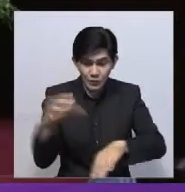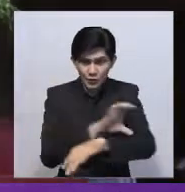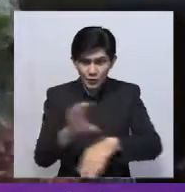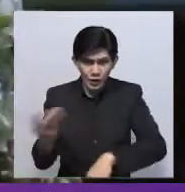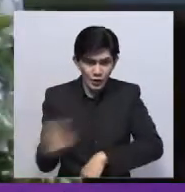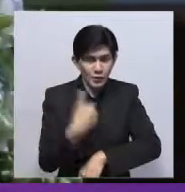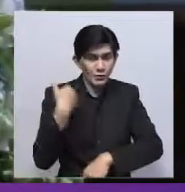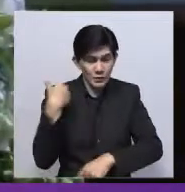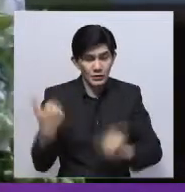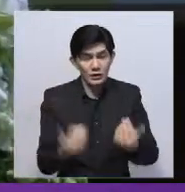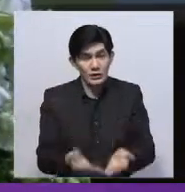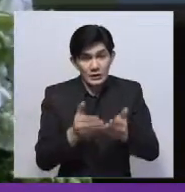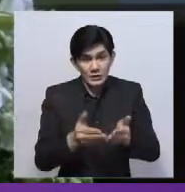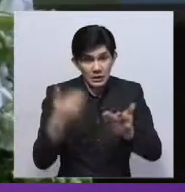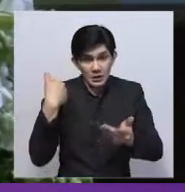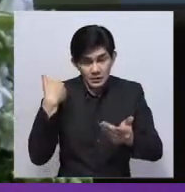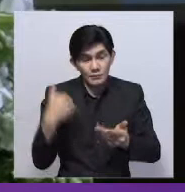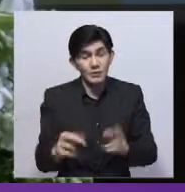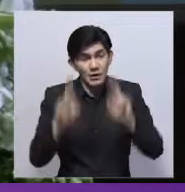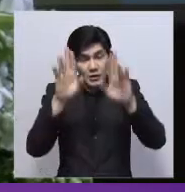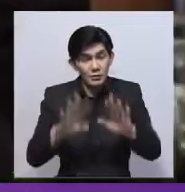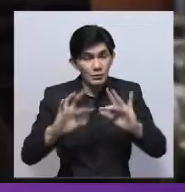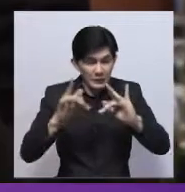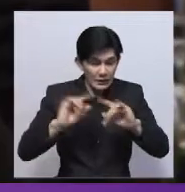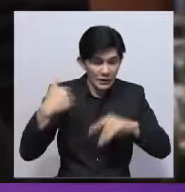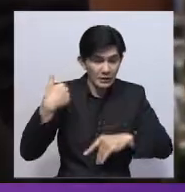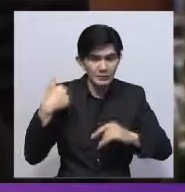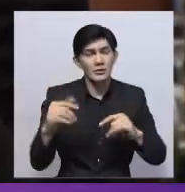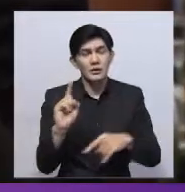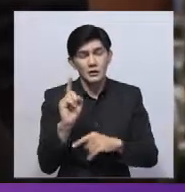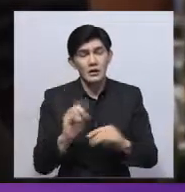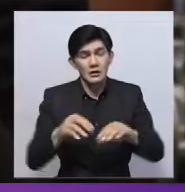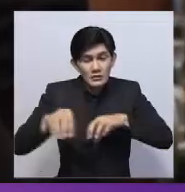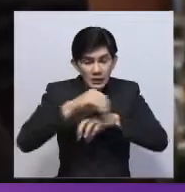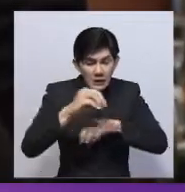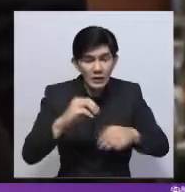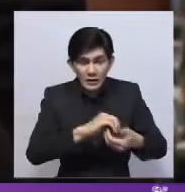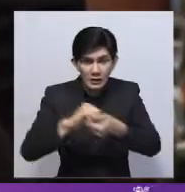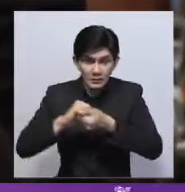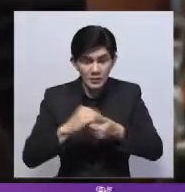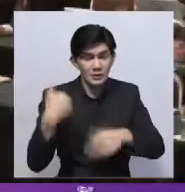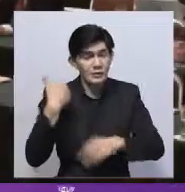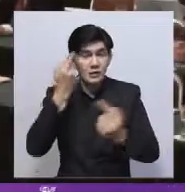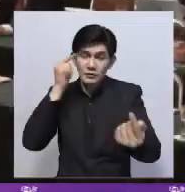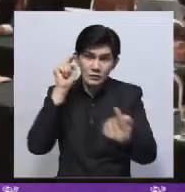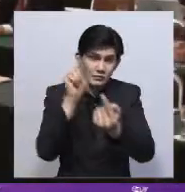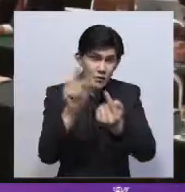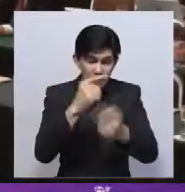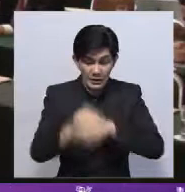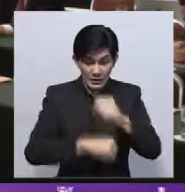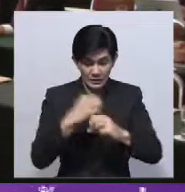ความเร็วสูงท่าเรือวางระบบ IT และเครือข่ายดิจิทัลส่วนใหญ่ตั้งเป้าประกวดราคาภาย